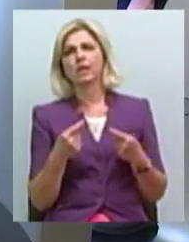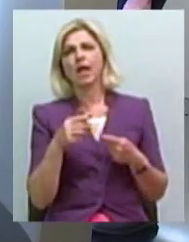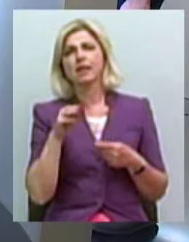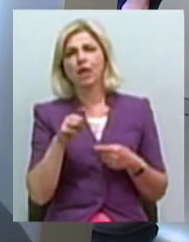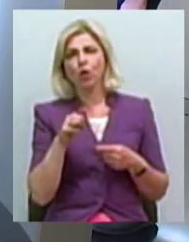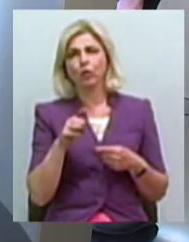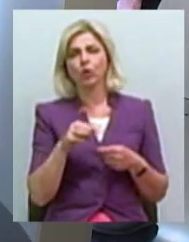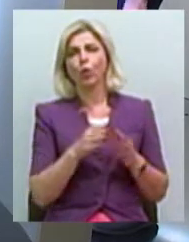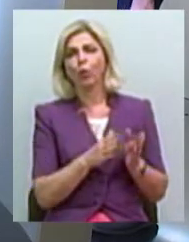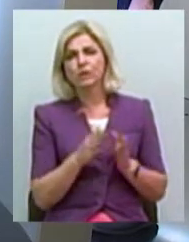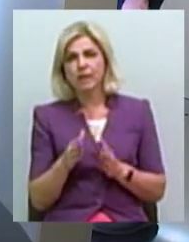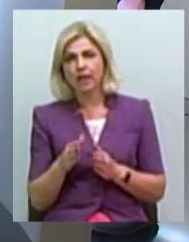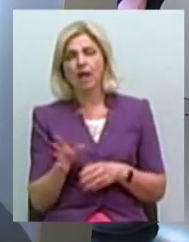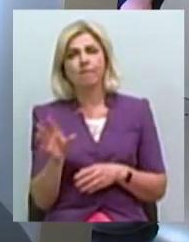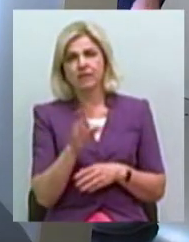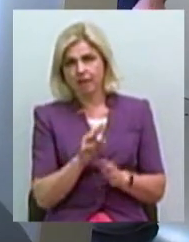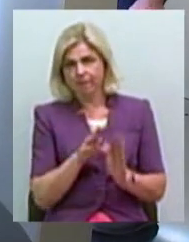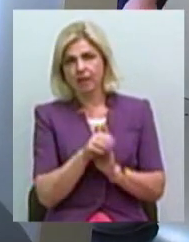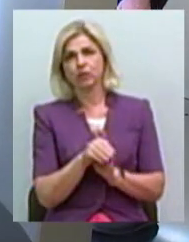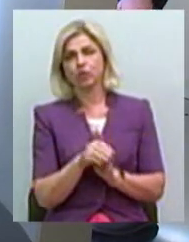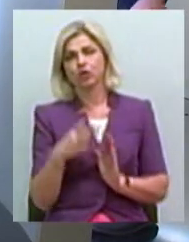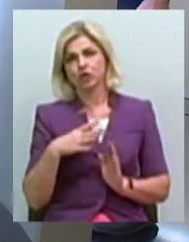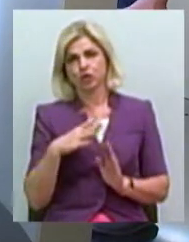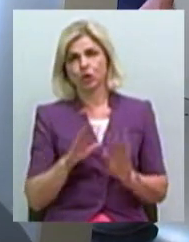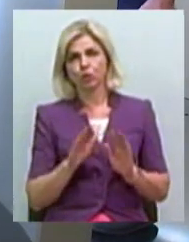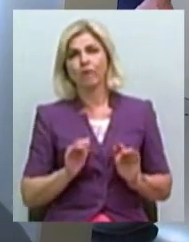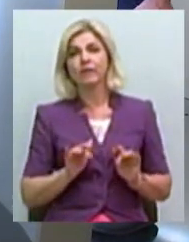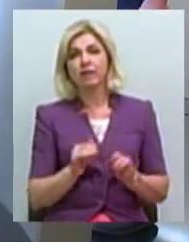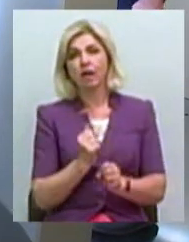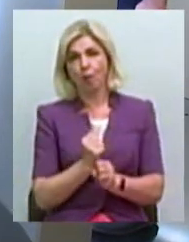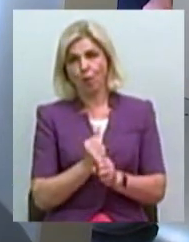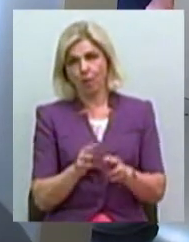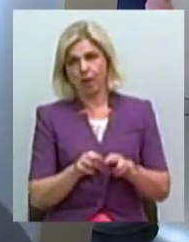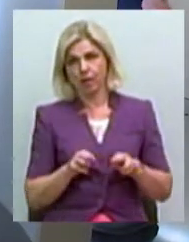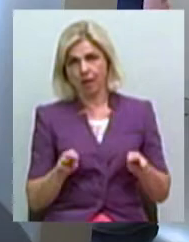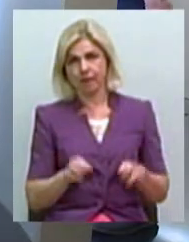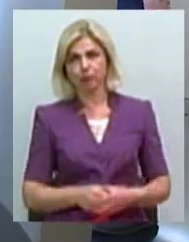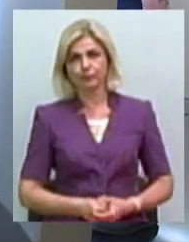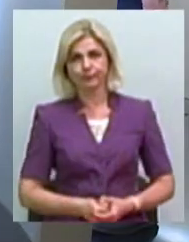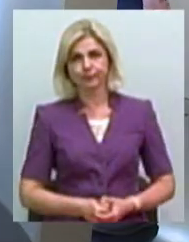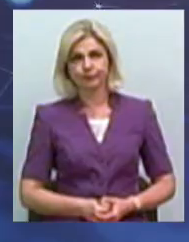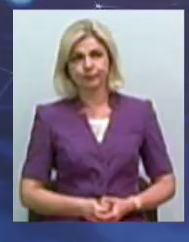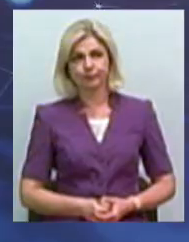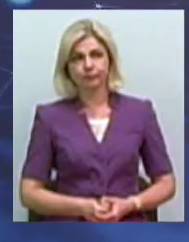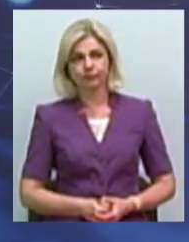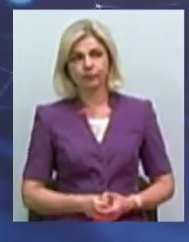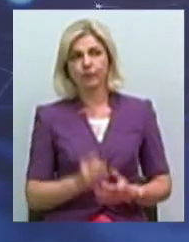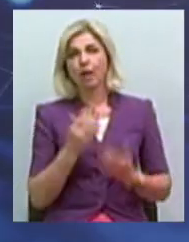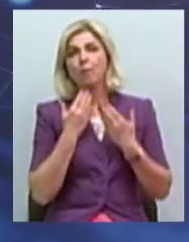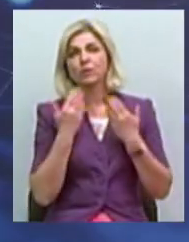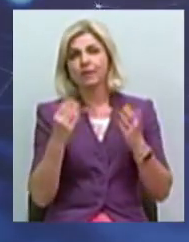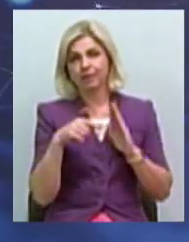територіальний устрій. Все вже внесено, ждемо тільки дії парламенту і їхню роботу. Тоді давайте останнє запитання.